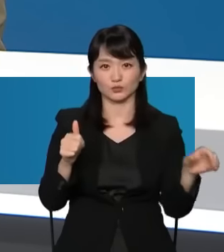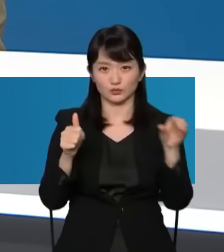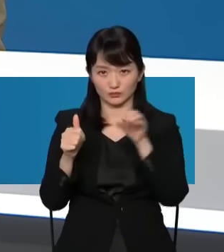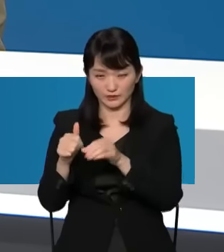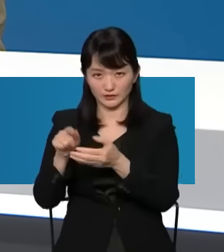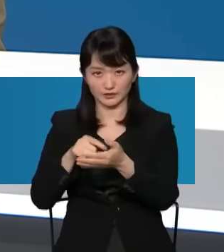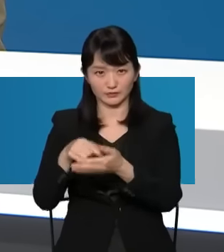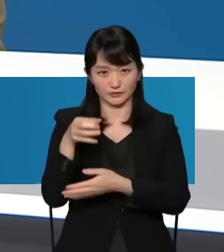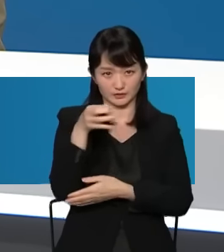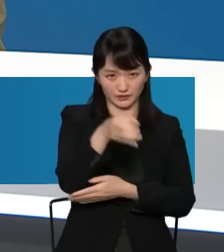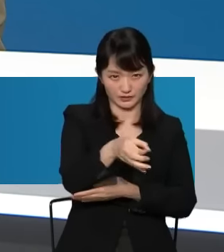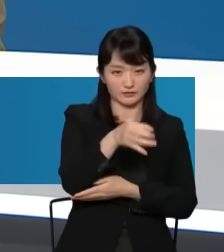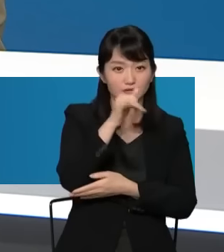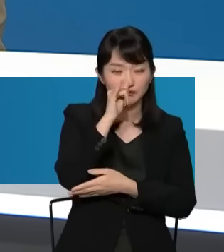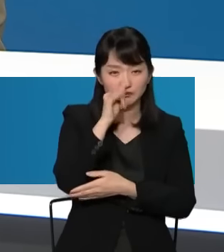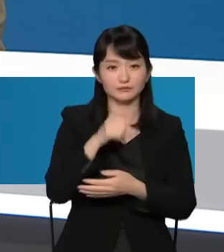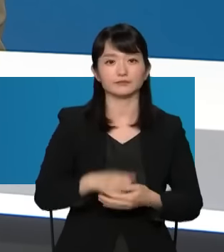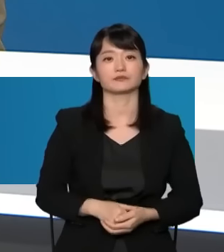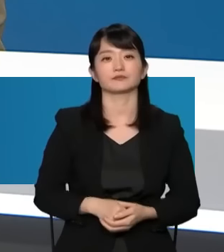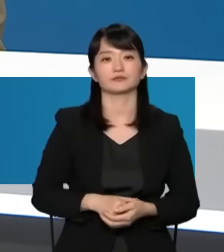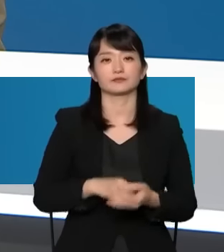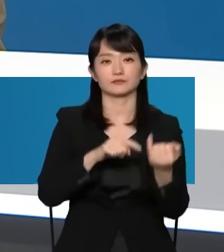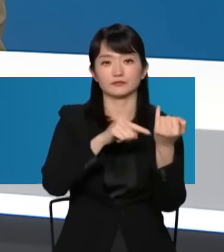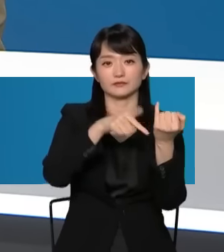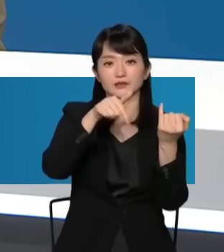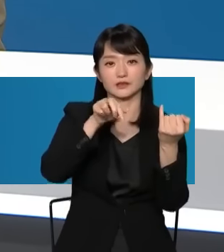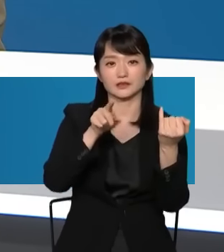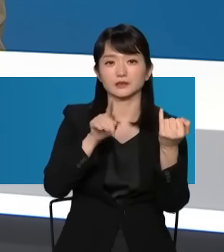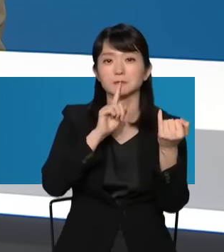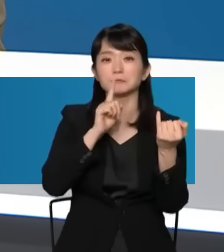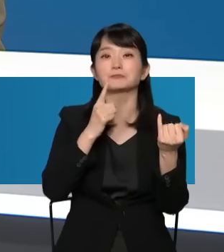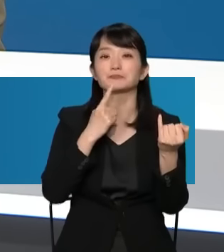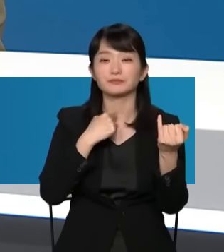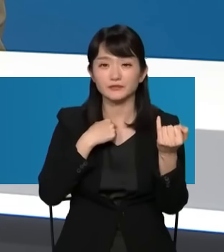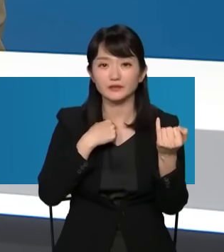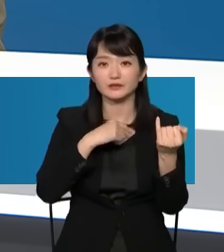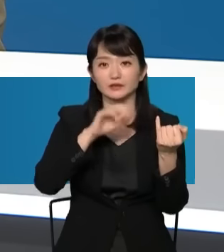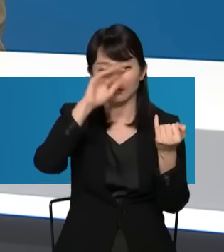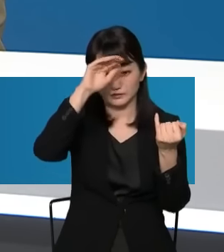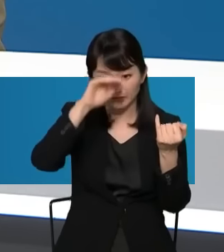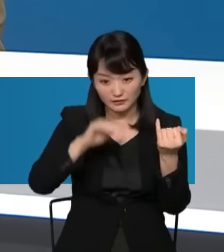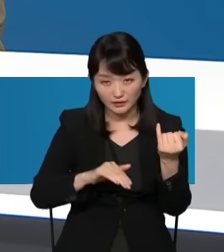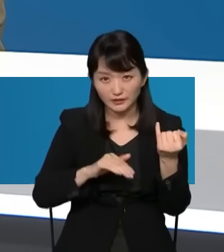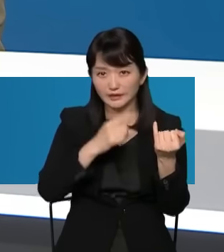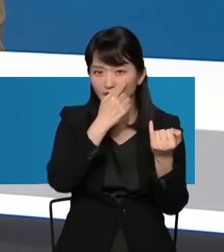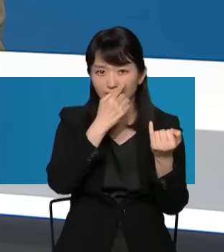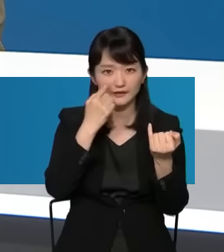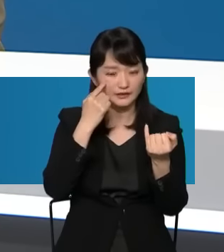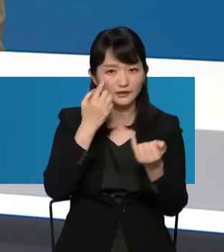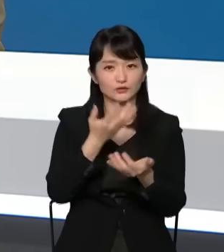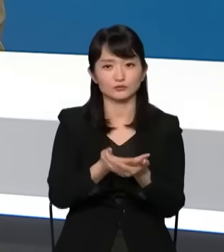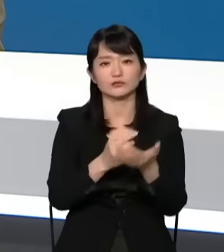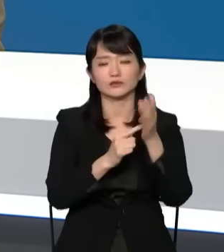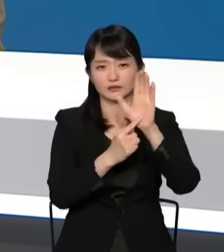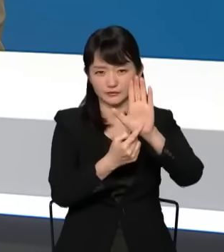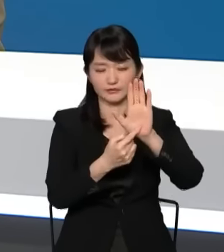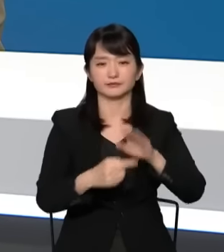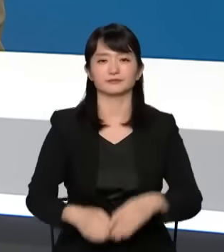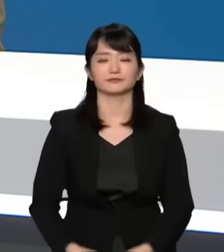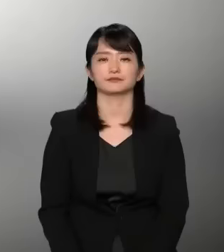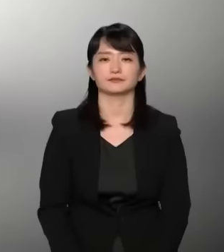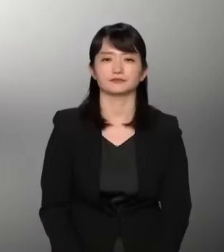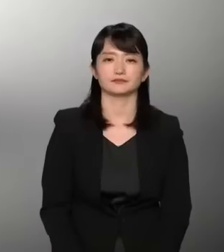담겼습니다 강혜경 씨가 그동안 줄곧 주장해 온 내용인데이를 뒷받침하는 문서가 확인된 겁니다 윤재영